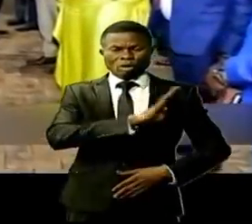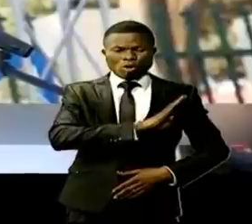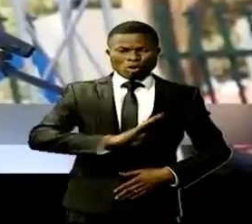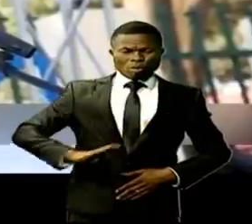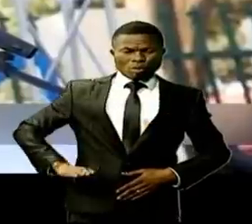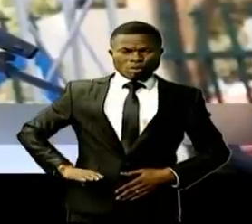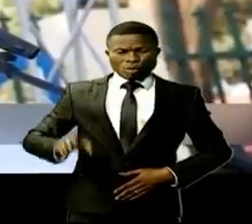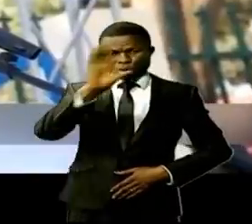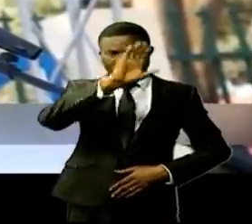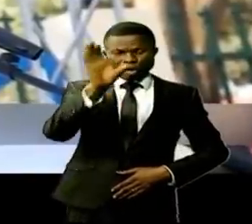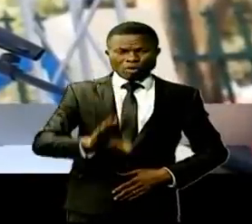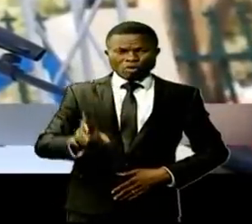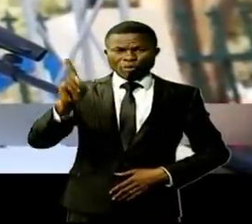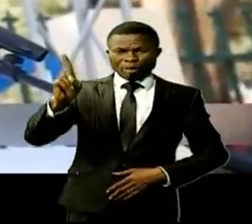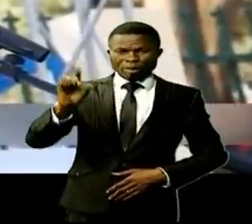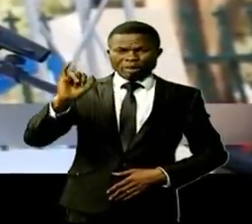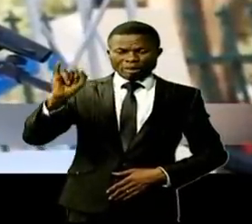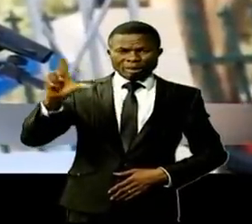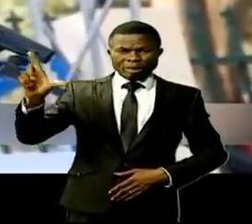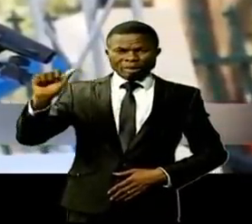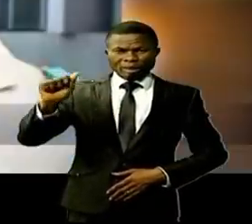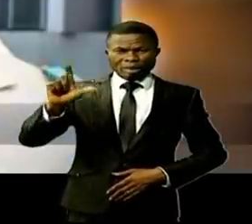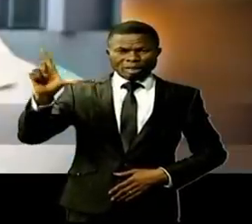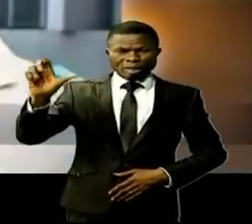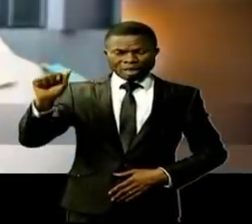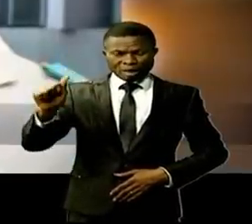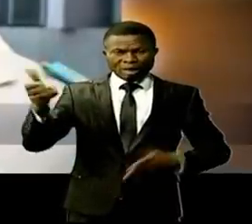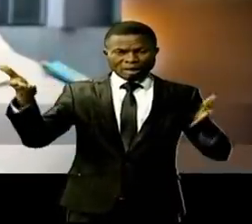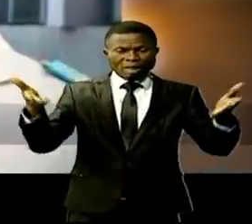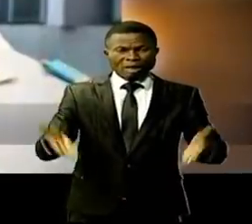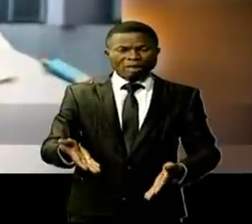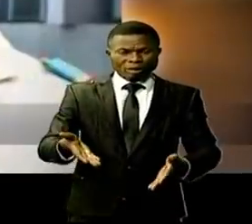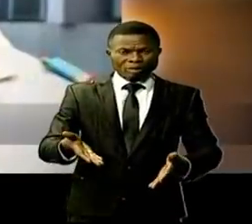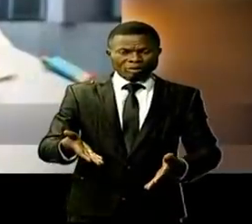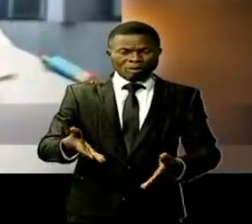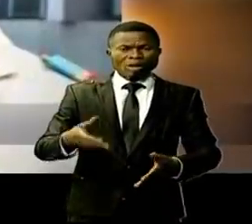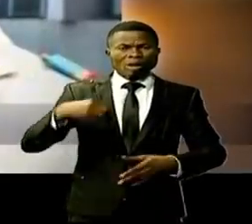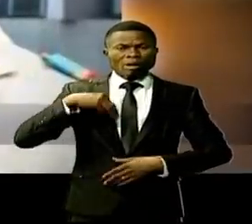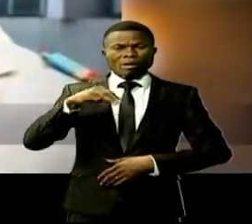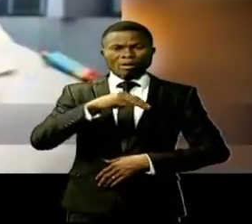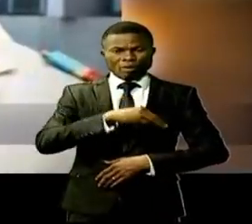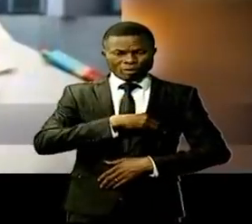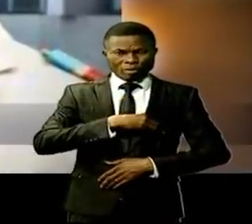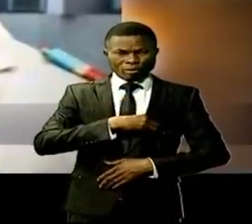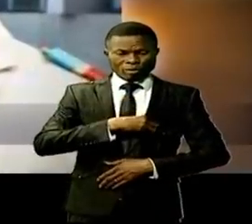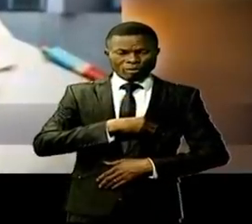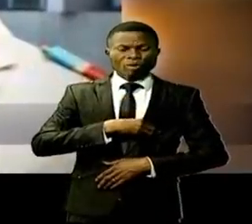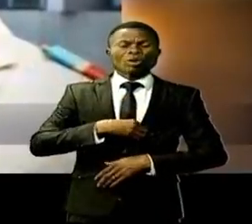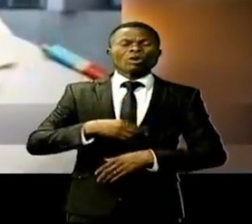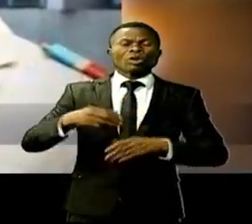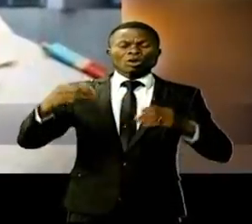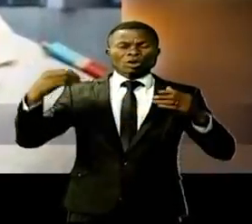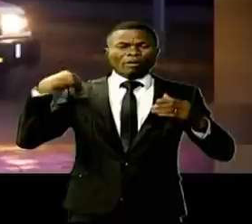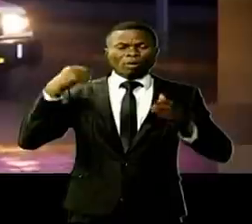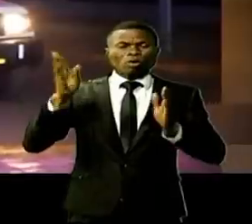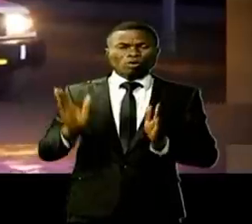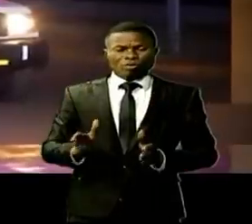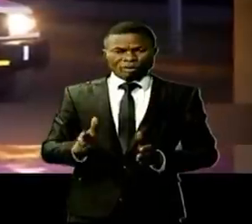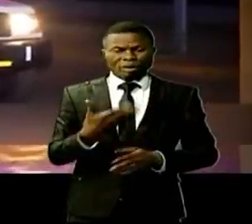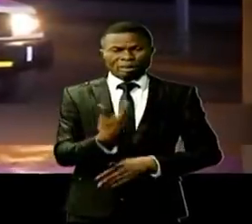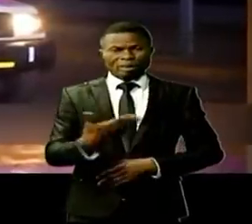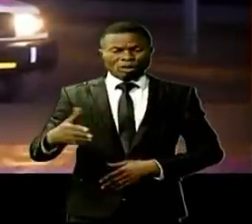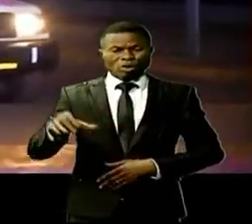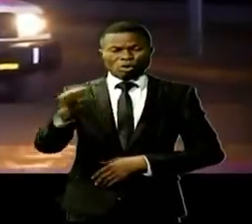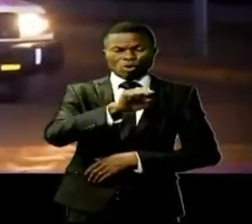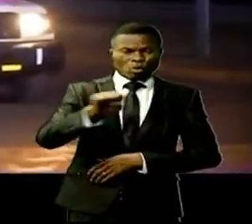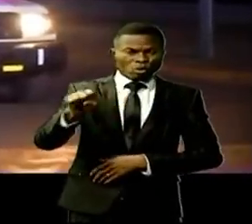de Dilala, Deo Gracias Kalubunda, en présence de quelques membres de l'exécutif provincial. Matériel roulant au